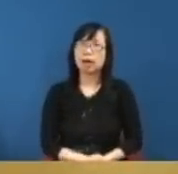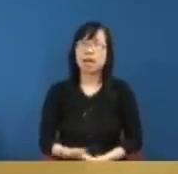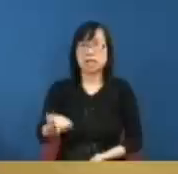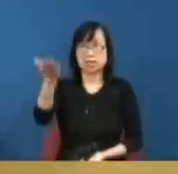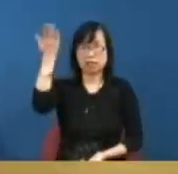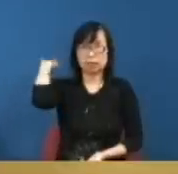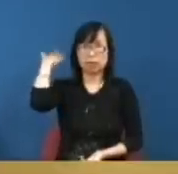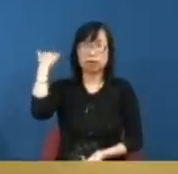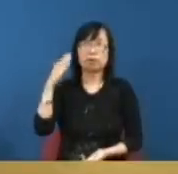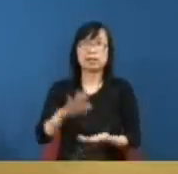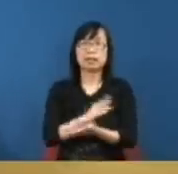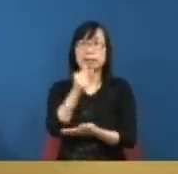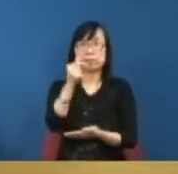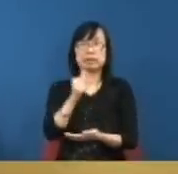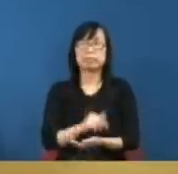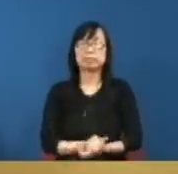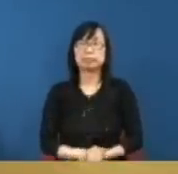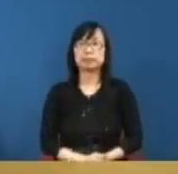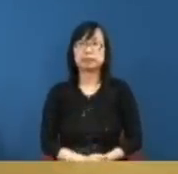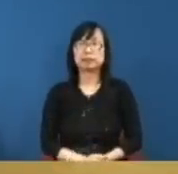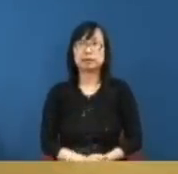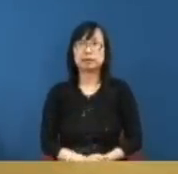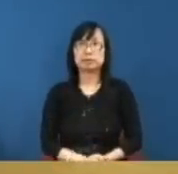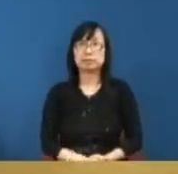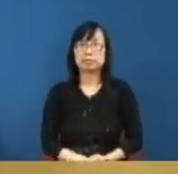的十年的